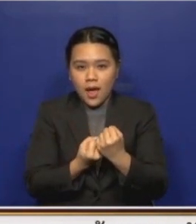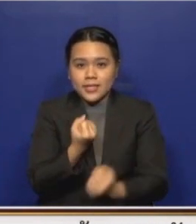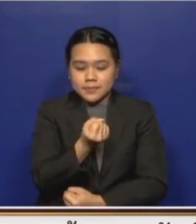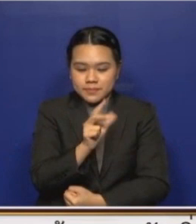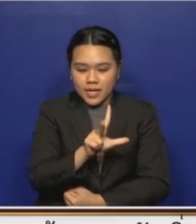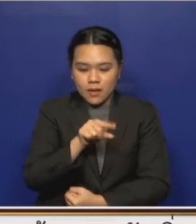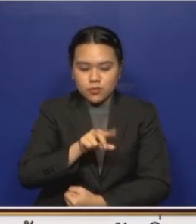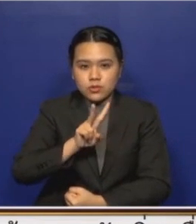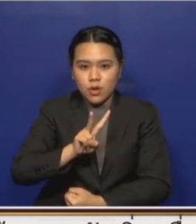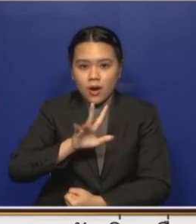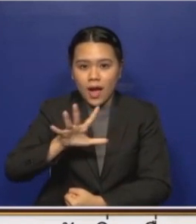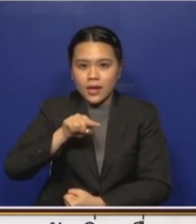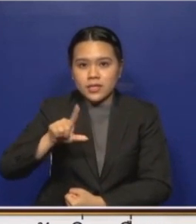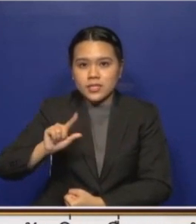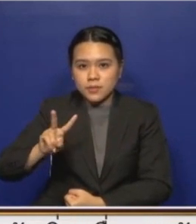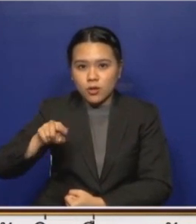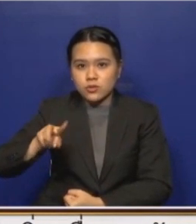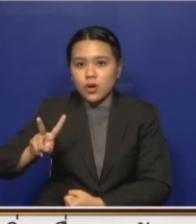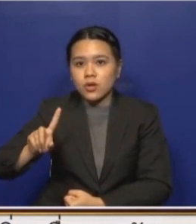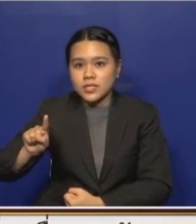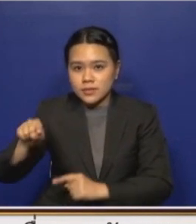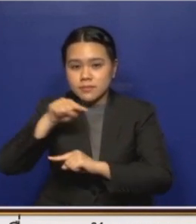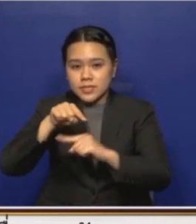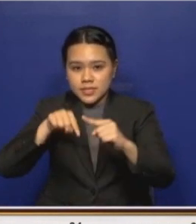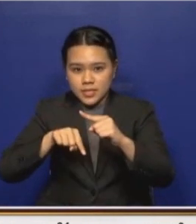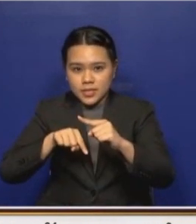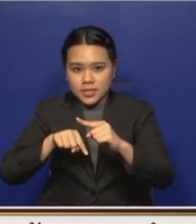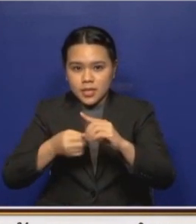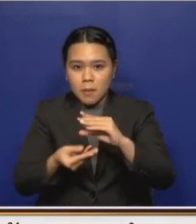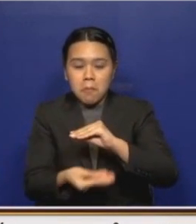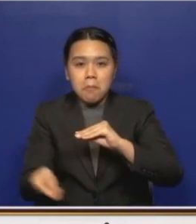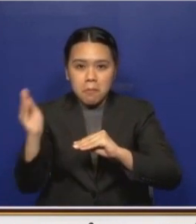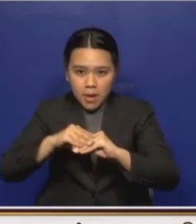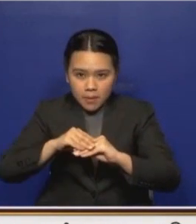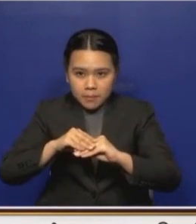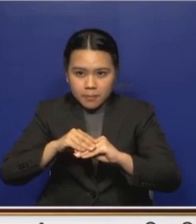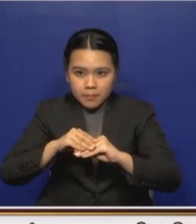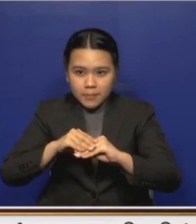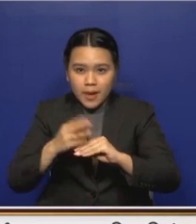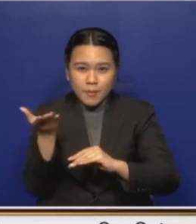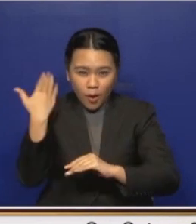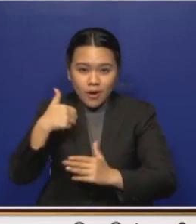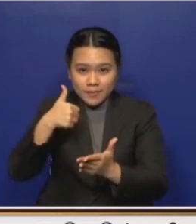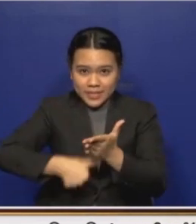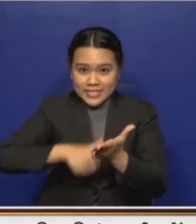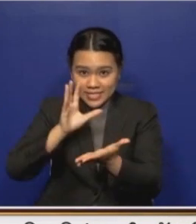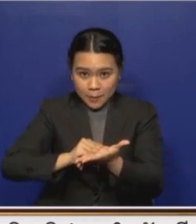ฮะตอนแรกเขาเก็บภาษีเราอย่างนี้นะแต่ปรากฏว่าเขากำลังจะพิจารณ